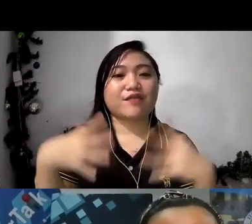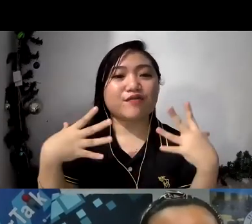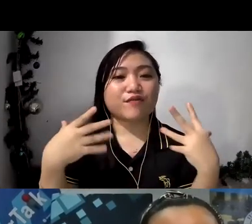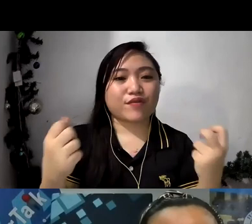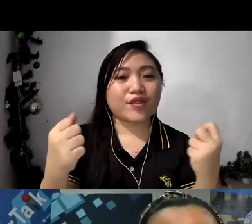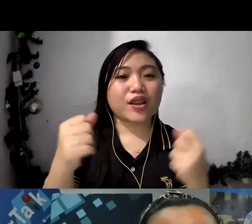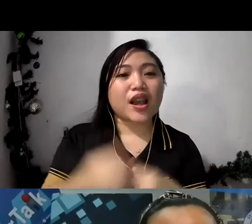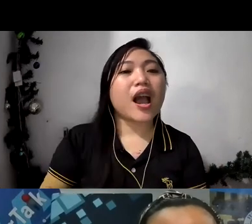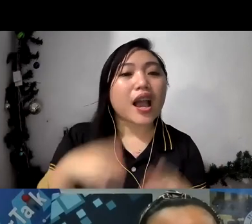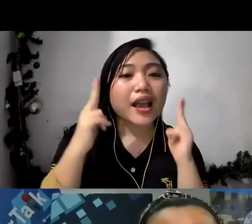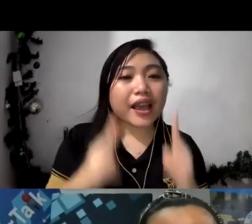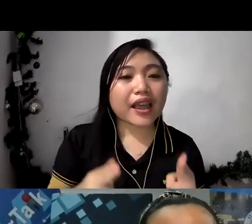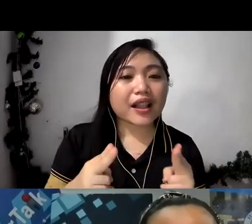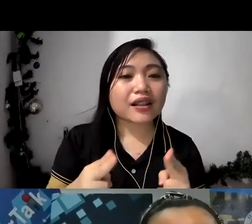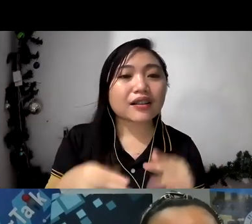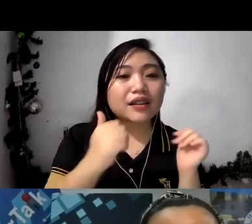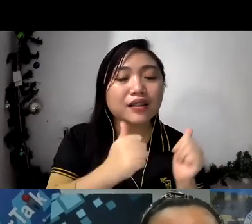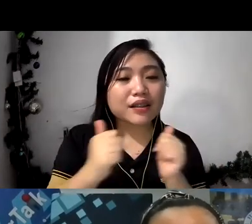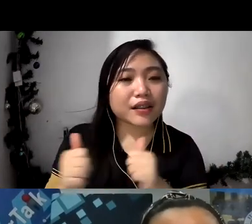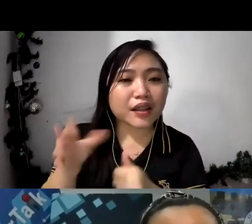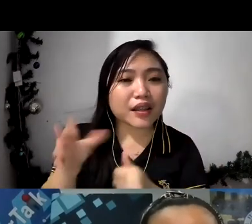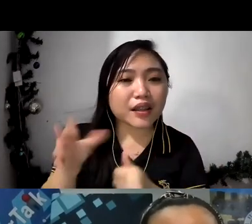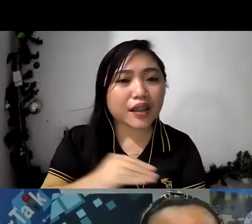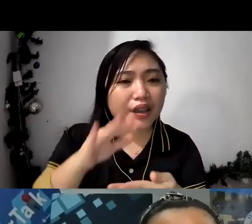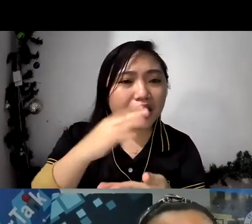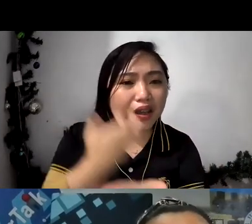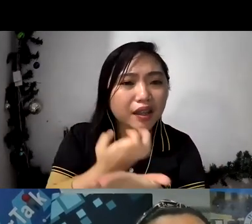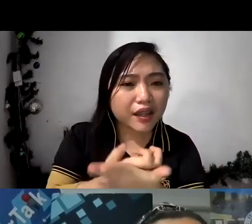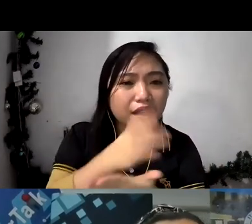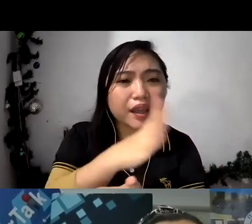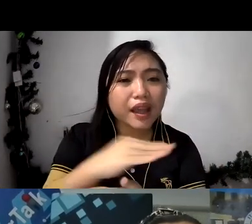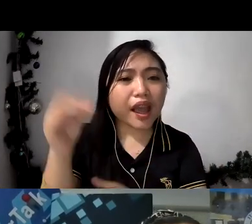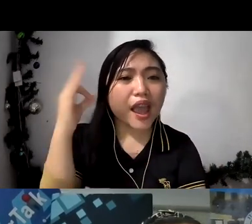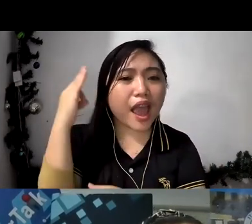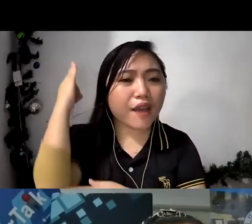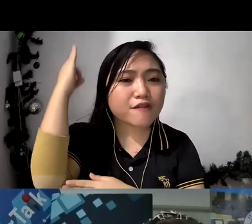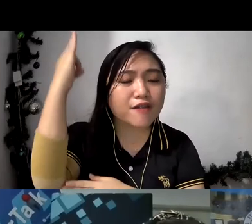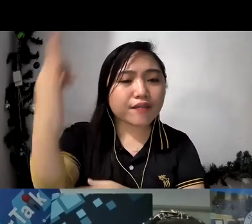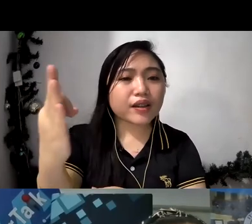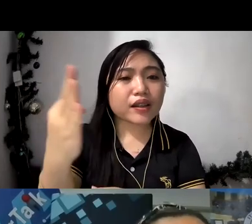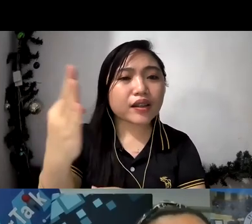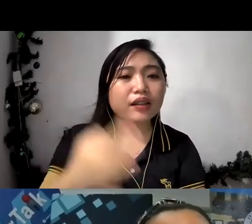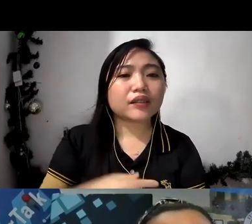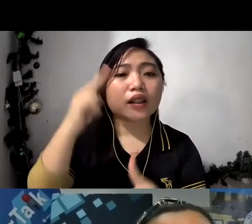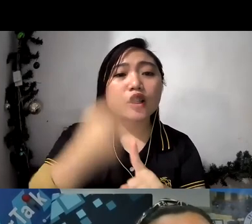Kaayusan, Kabuhayan at Kinabukasan. So the general program of activities for November